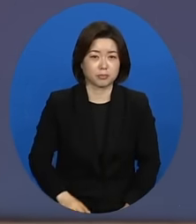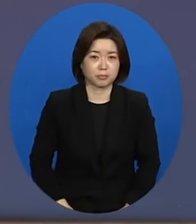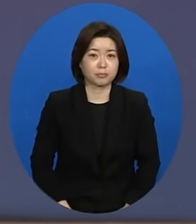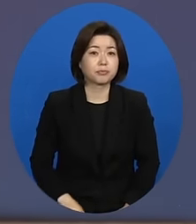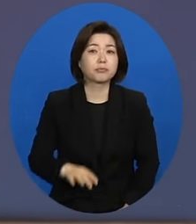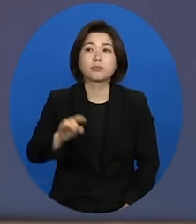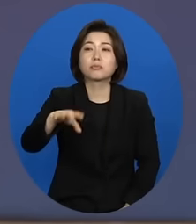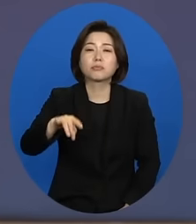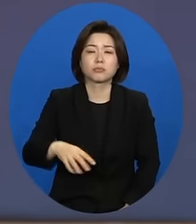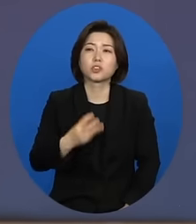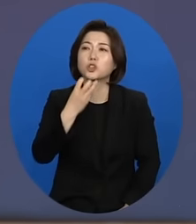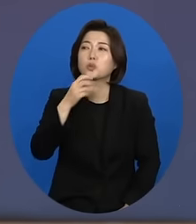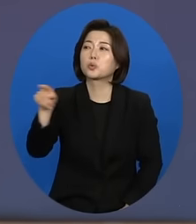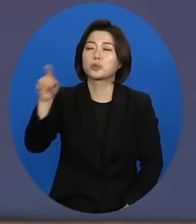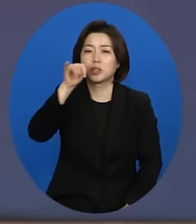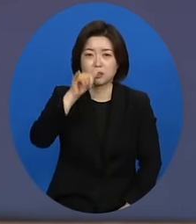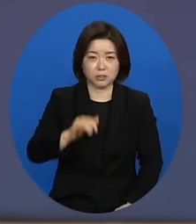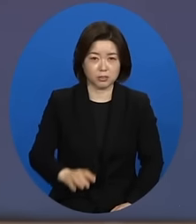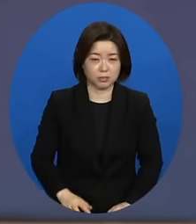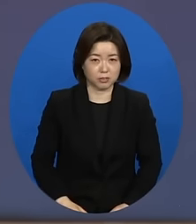어디에? 서울에요.